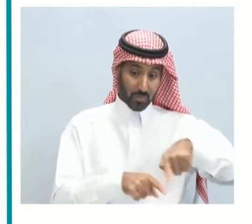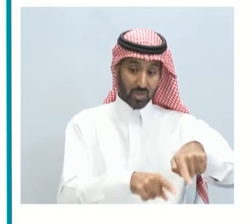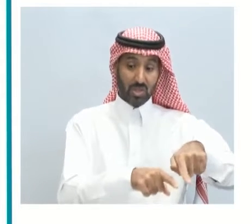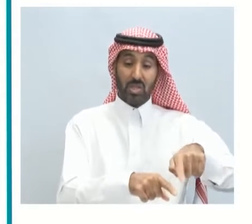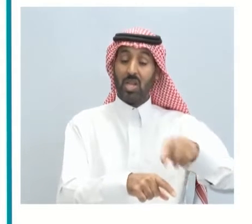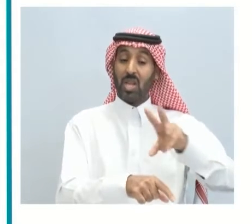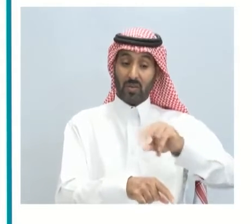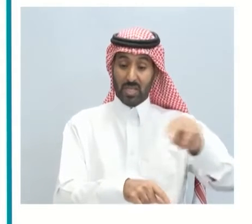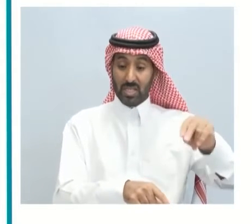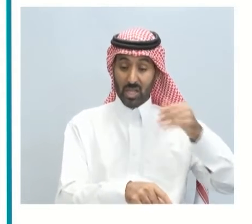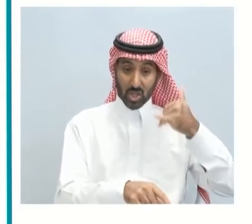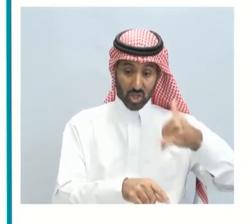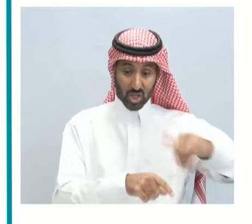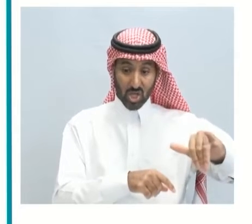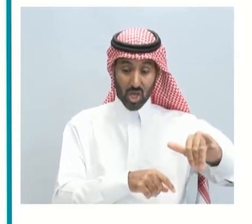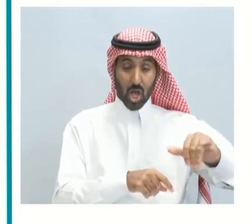لتحقيق